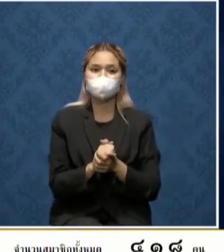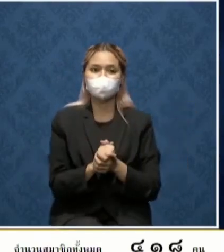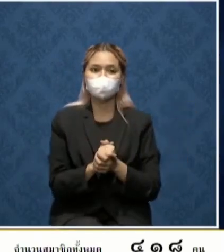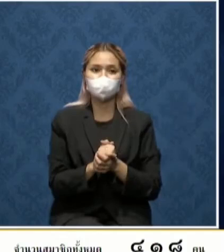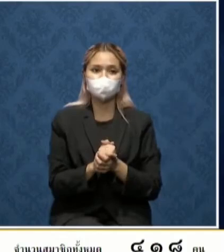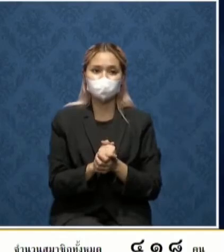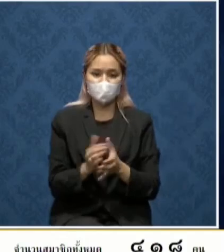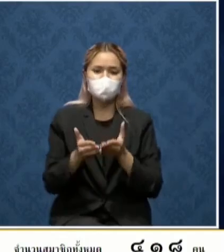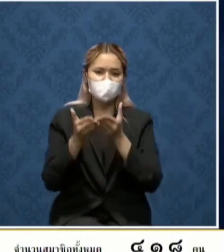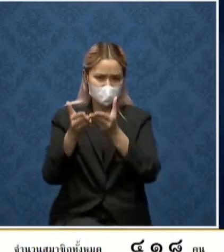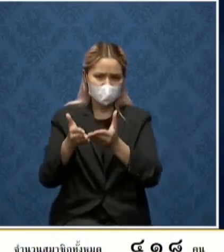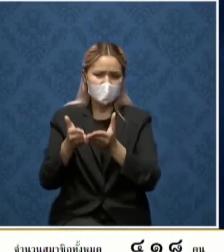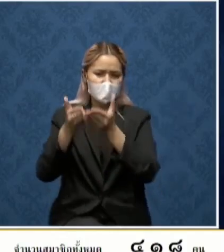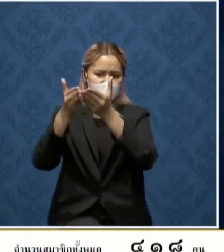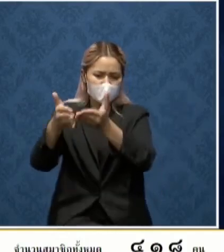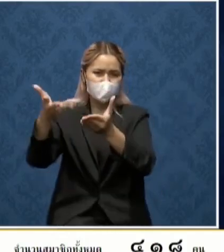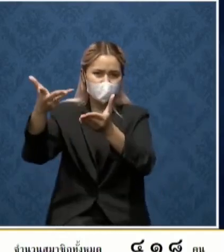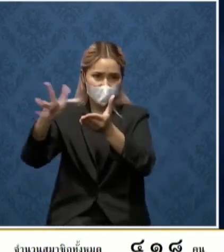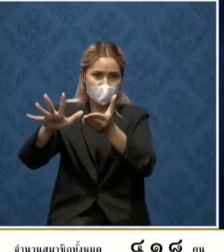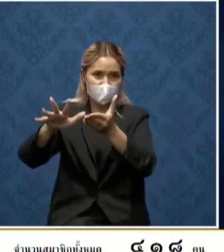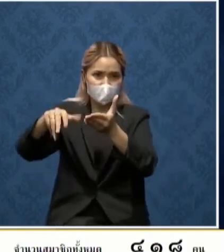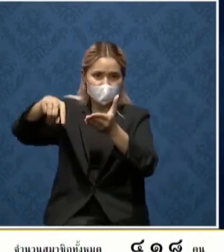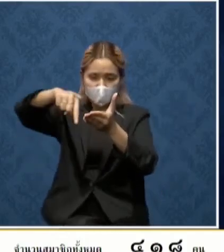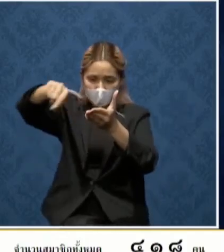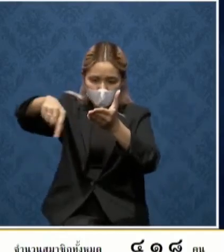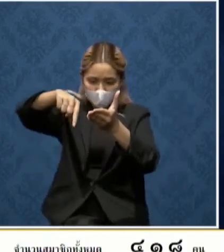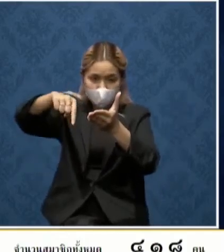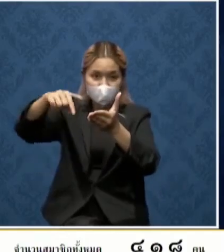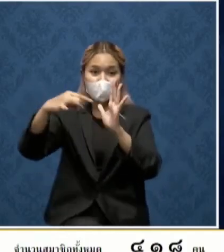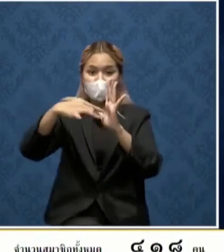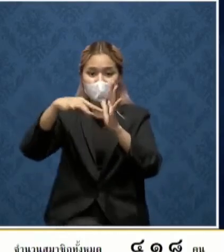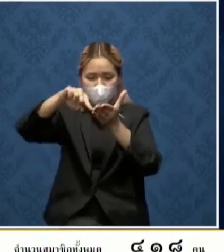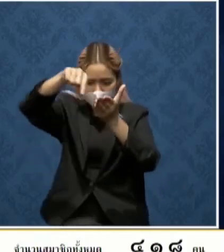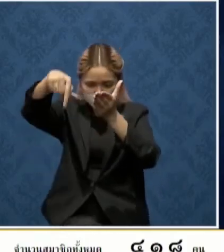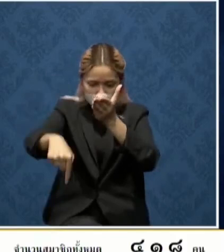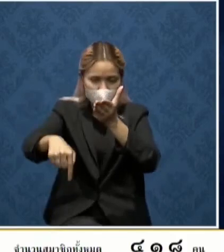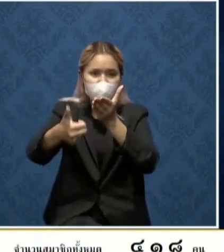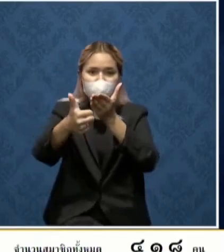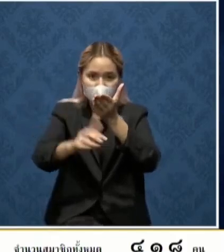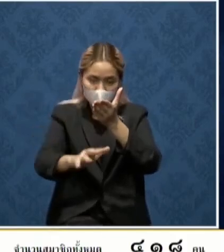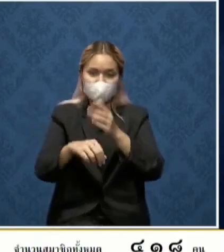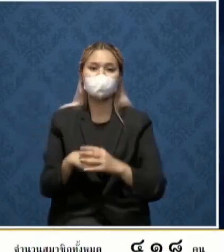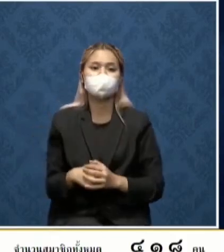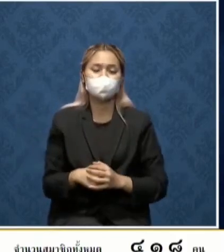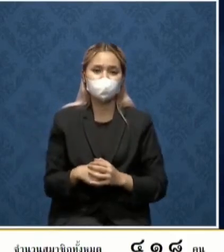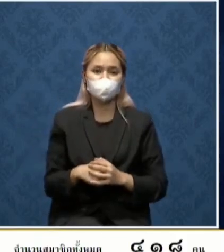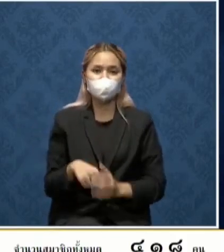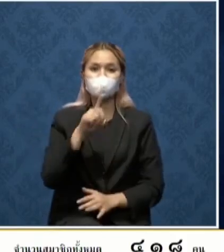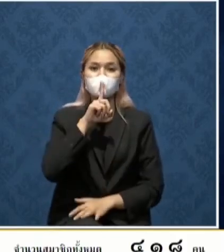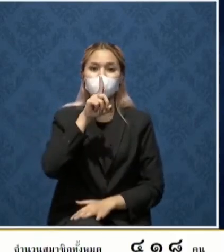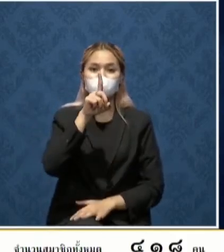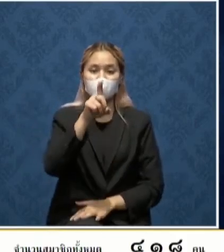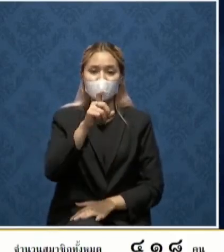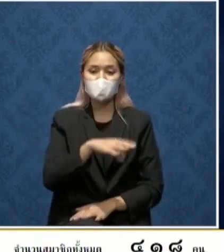ุโขไทย หนทอดสมอไม่ได้แล้วก็เดินทางเข้าเทียบท้าที่ท้าเลบสัพาญเรีบรอยแล้วคำถามค